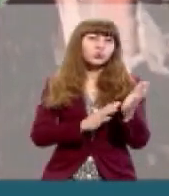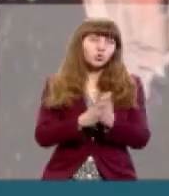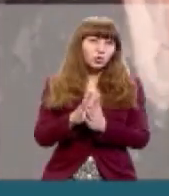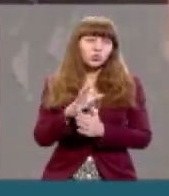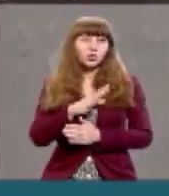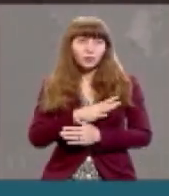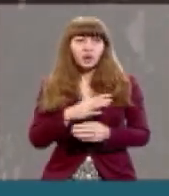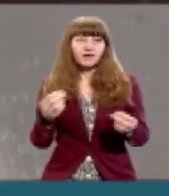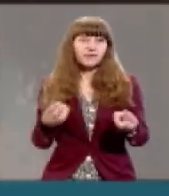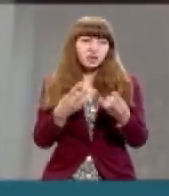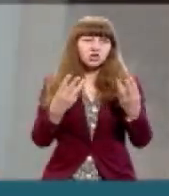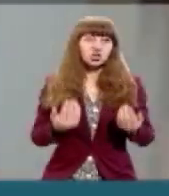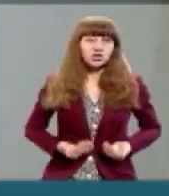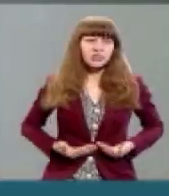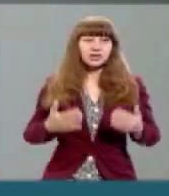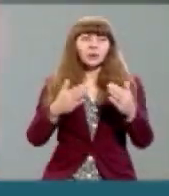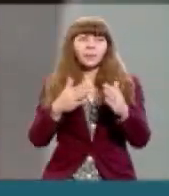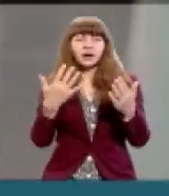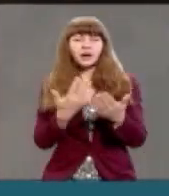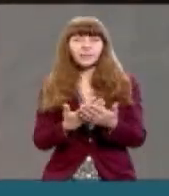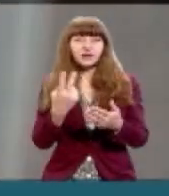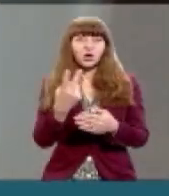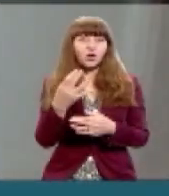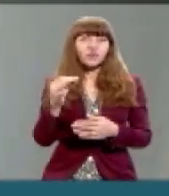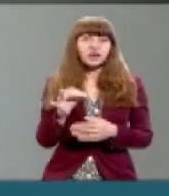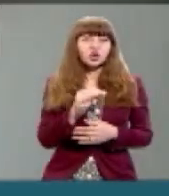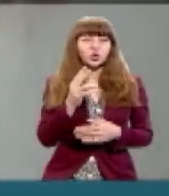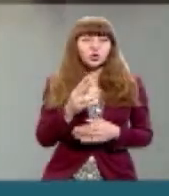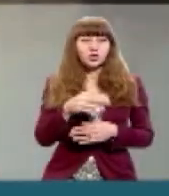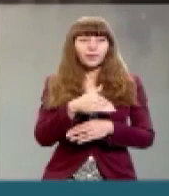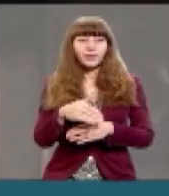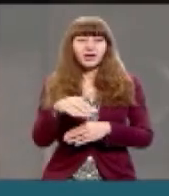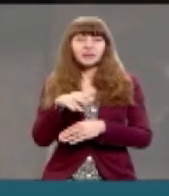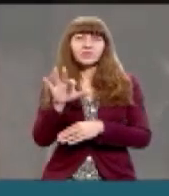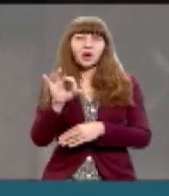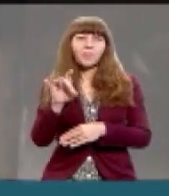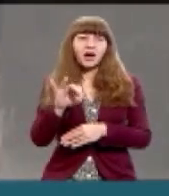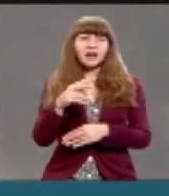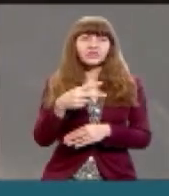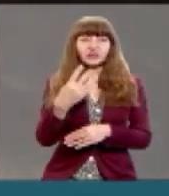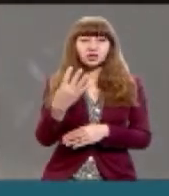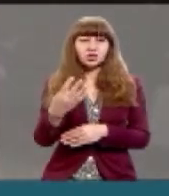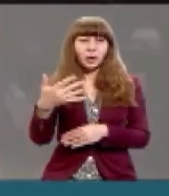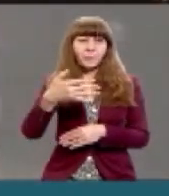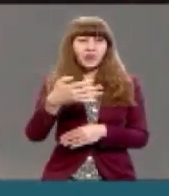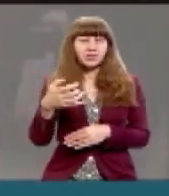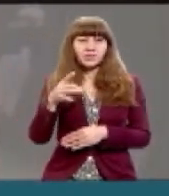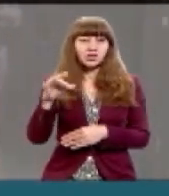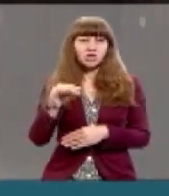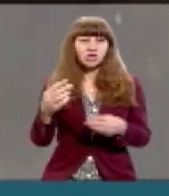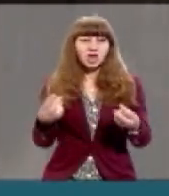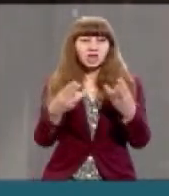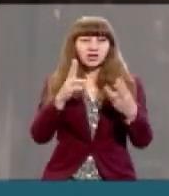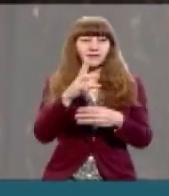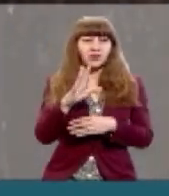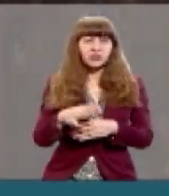и на тушение возгораний в жилых домах. К примеру, 2 июня пожар произошел по адресу проспекта Бая, 24. На 5 этаже горела квартира.